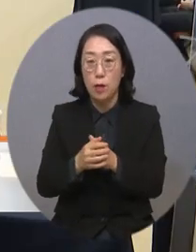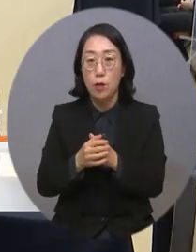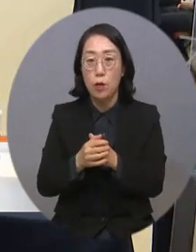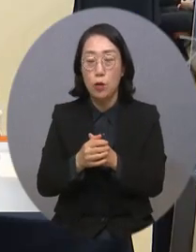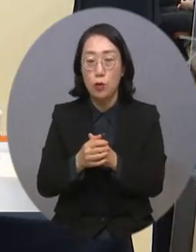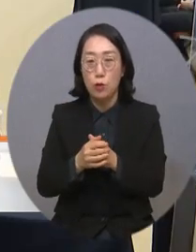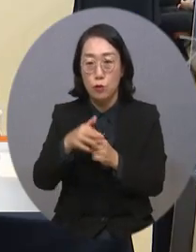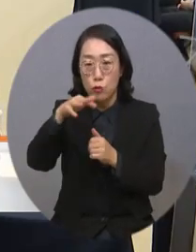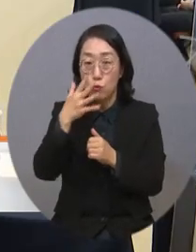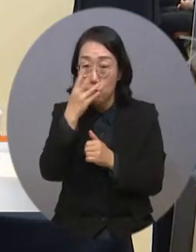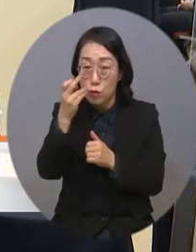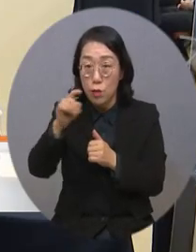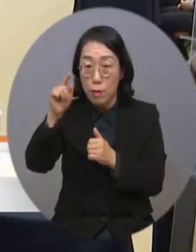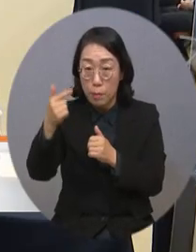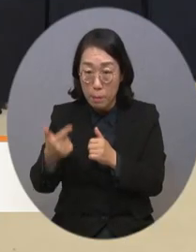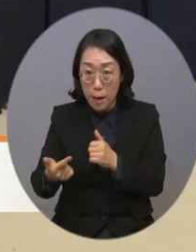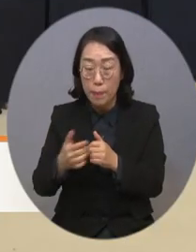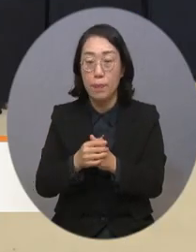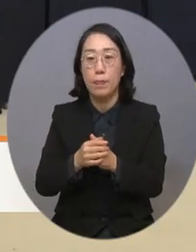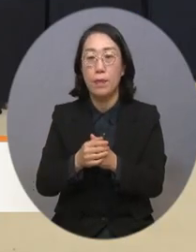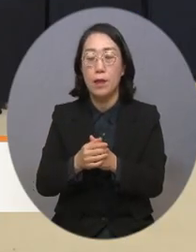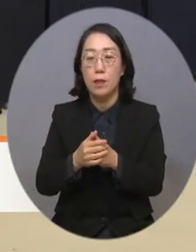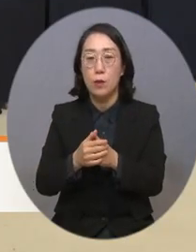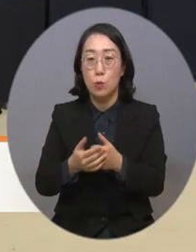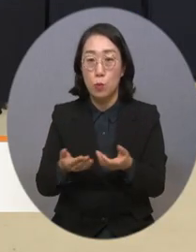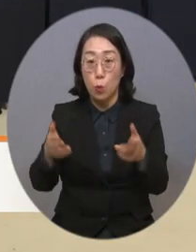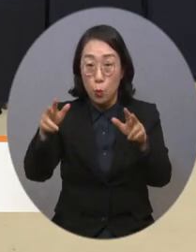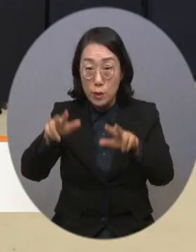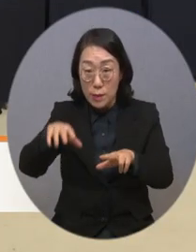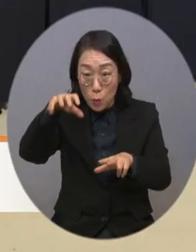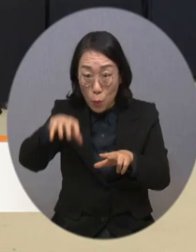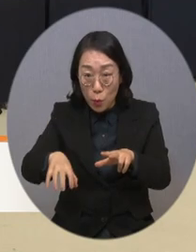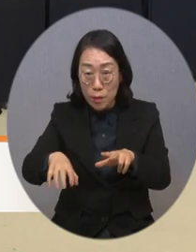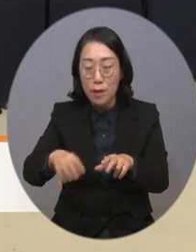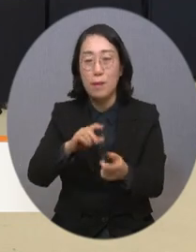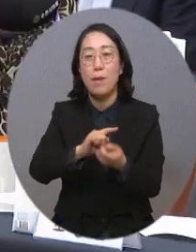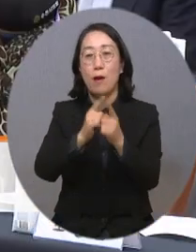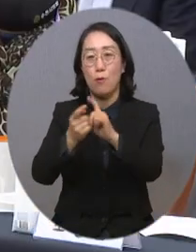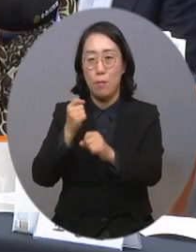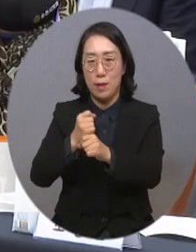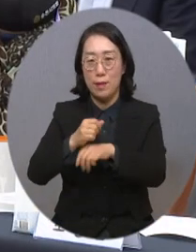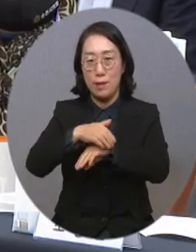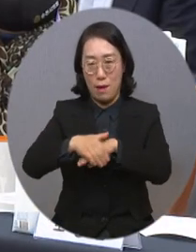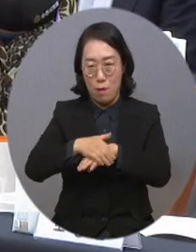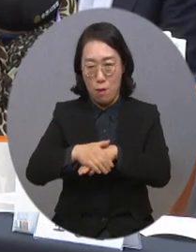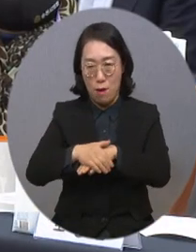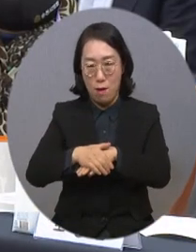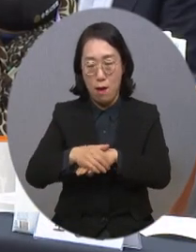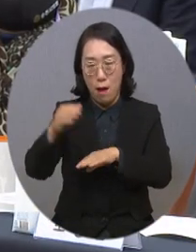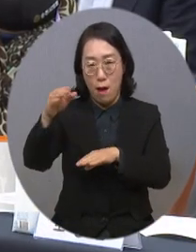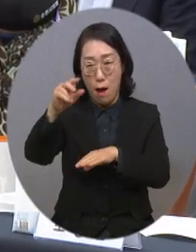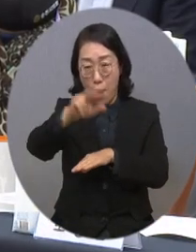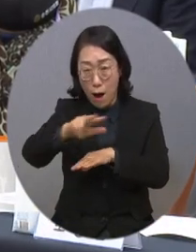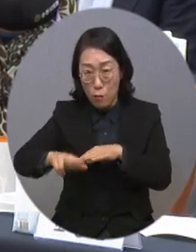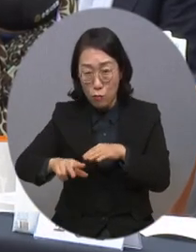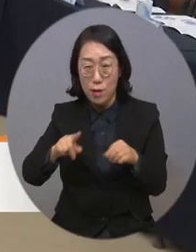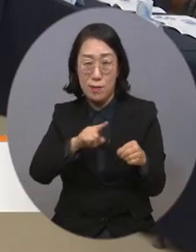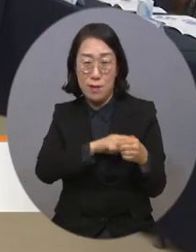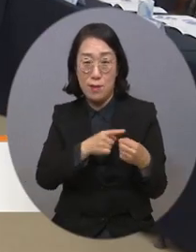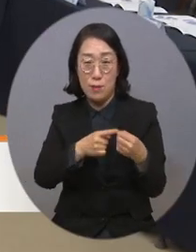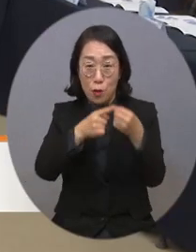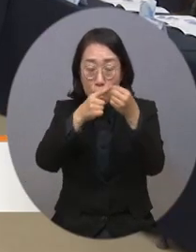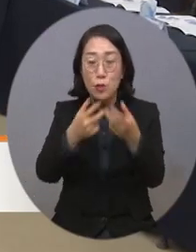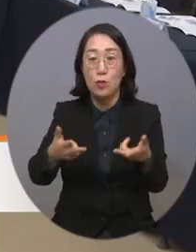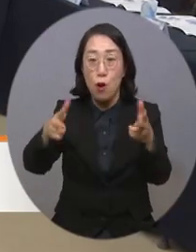정원을 중심으로 펼쳐질 2023 순천만 국제정원 박람회를 통해 순천을 대한민국 제1호